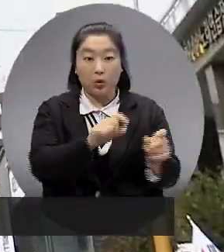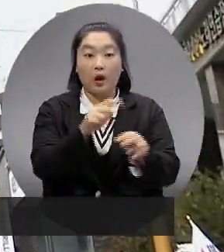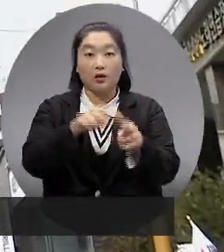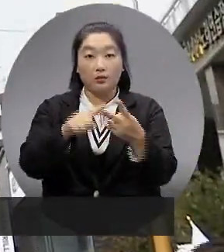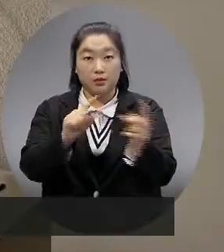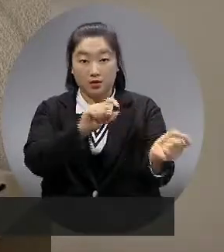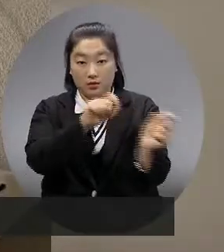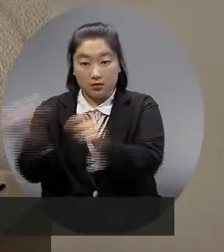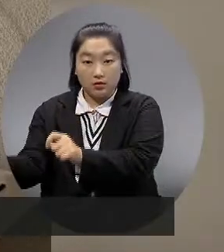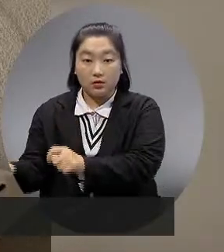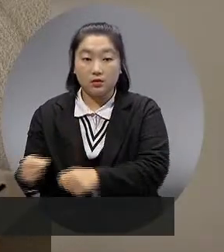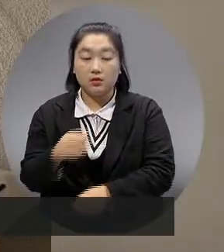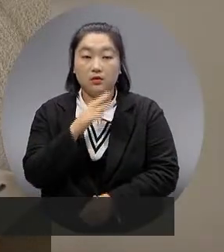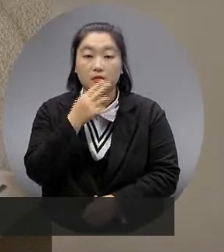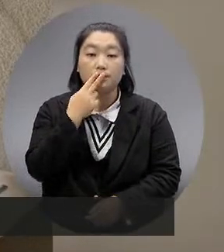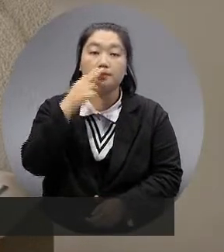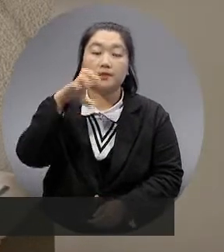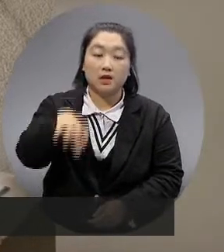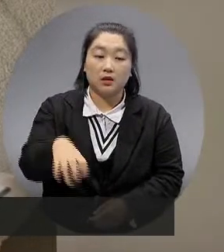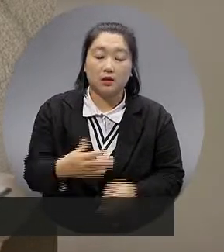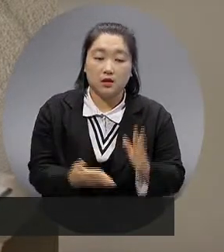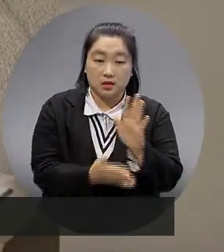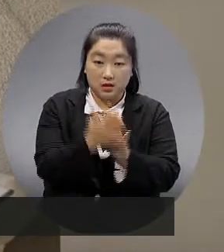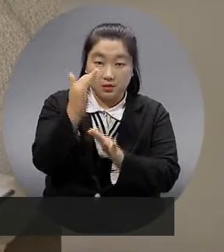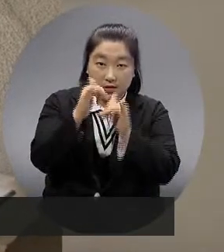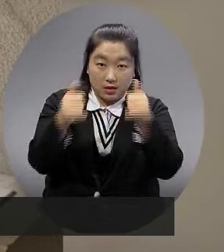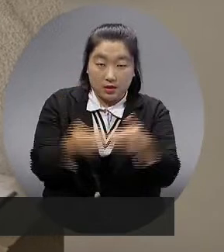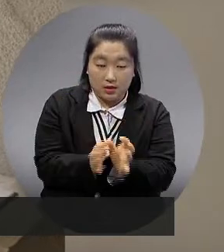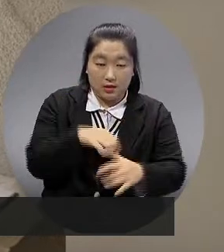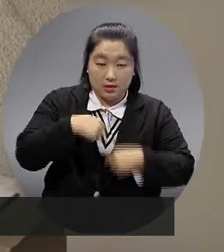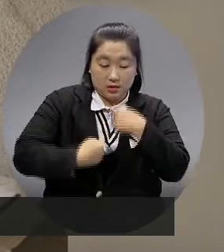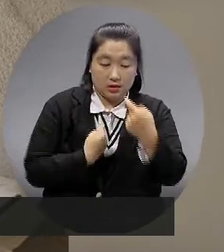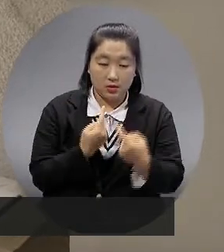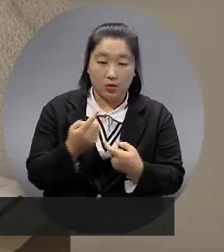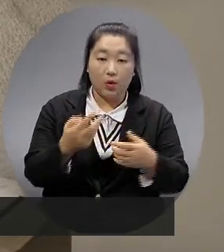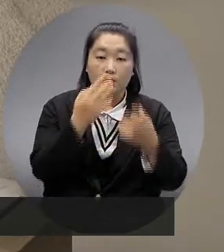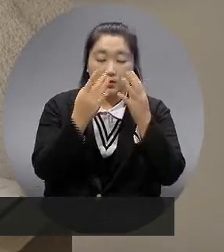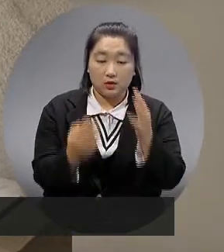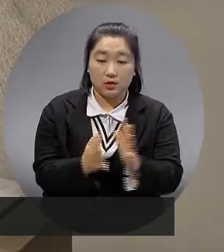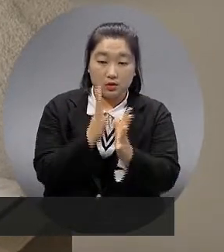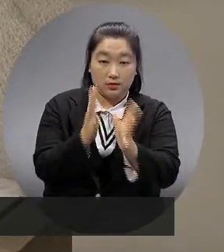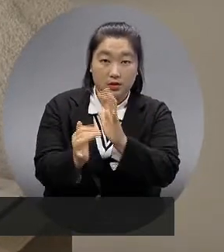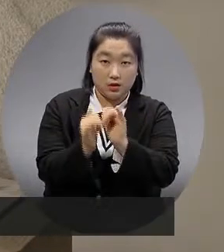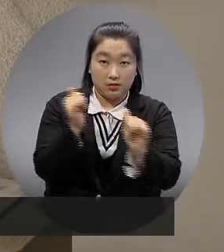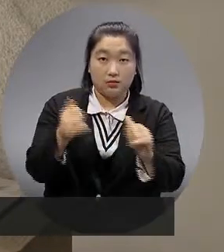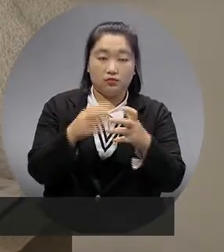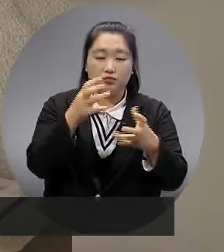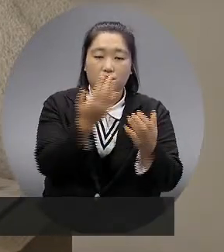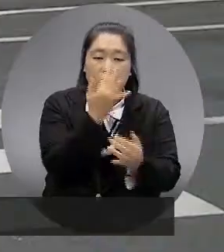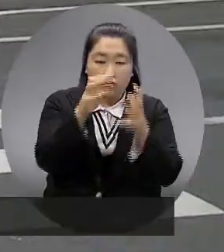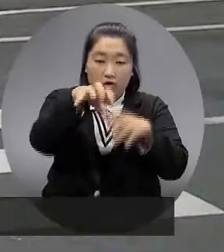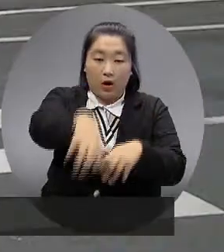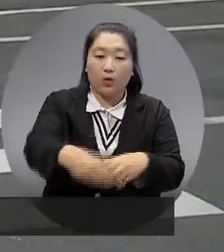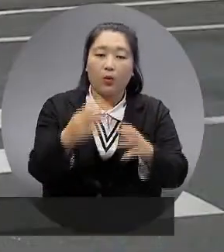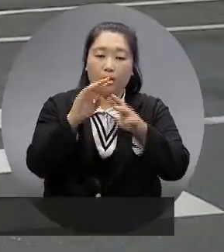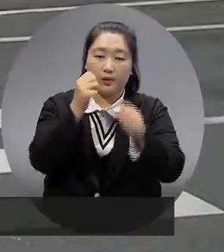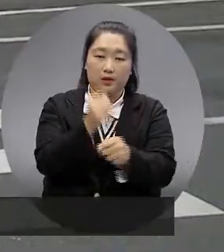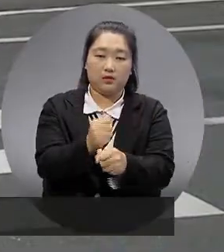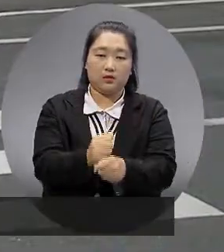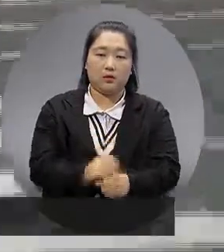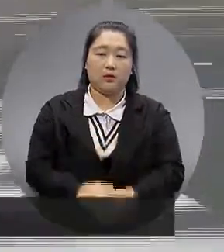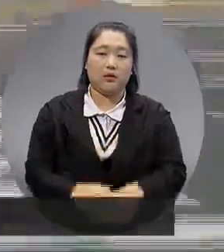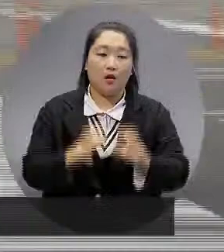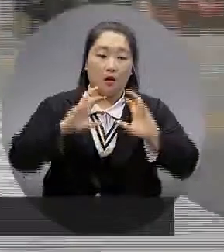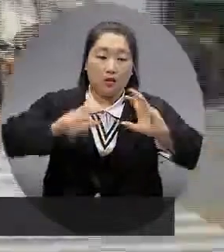연기됐습니다. 음성에서는 시민단체가 주도해 시민 분향소를 꾸리기도 했습니다. 그런데 이러한 국가